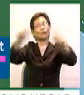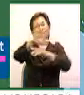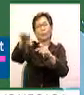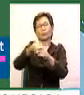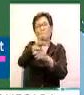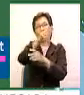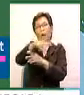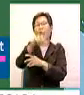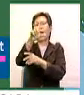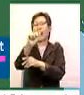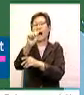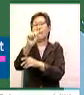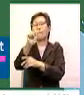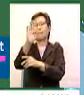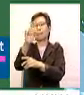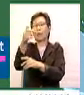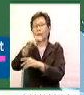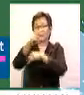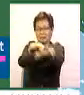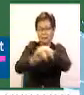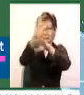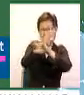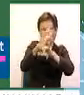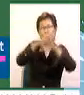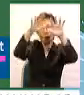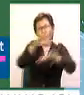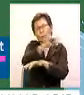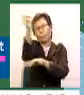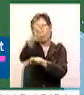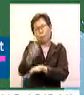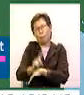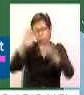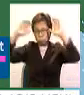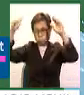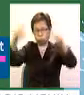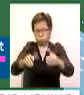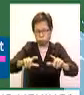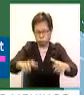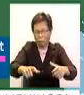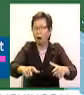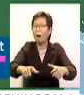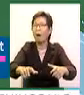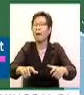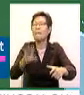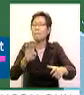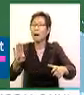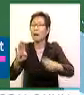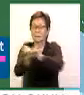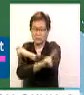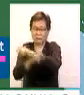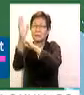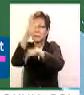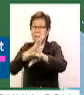wilayah Persekutuan Labuan. Manakala di negeri Sarawak pula, hujan berserta rebuk petir lebih tertumpu di bahagian barat negeri Sarawak